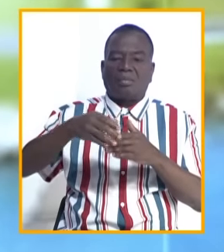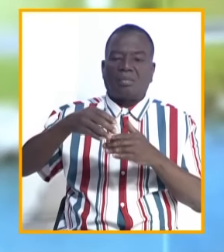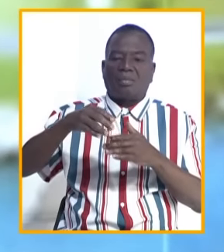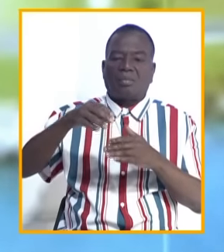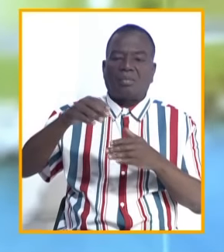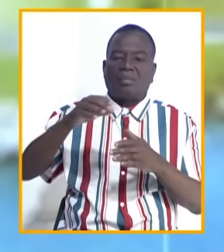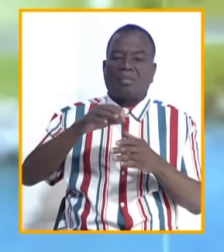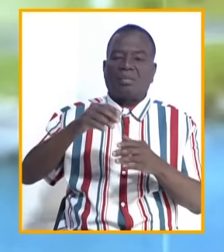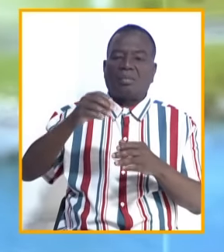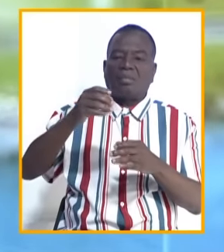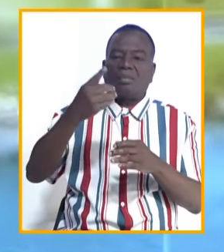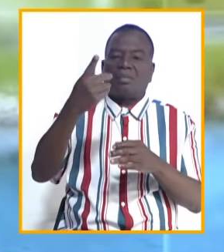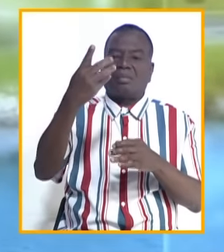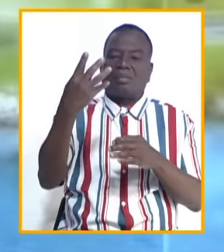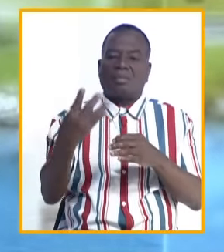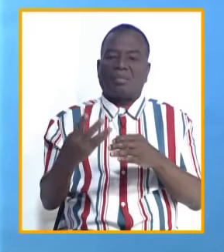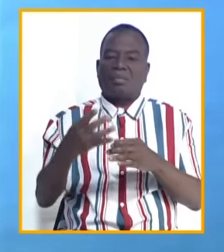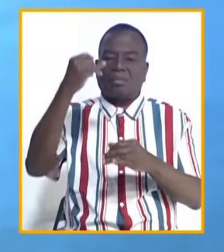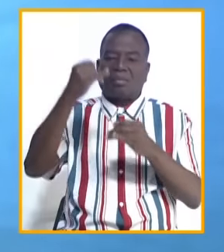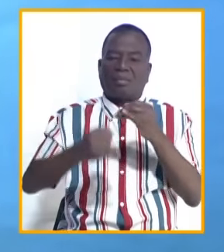fiers.